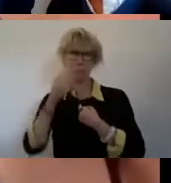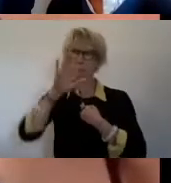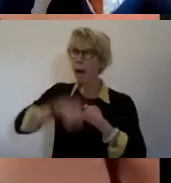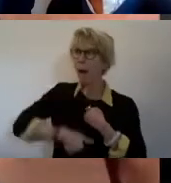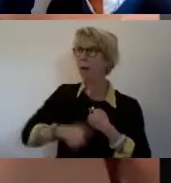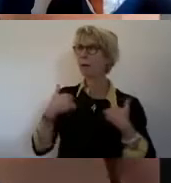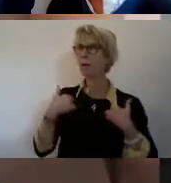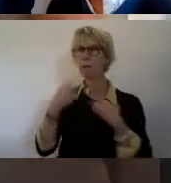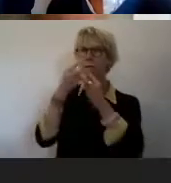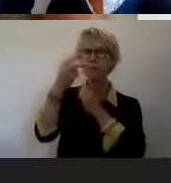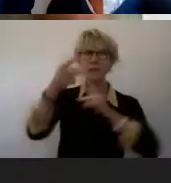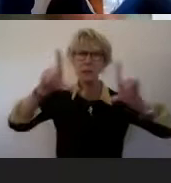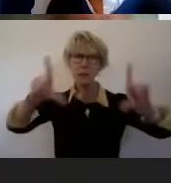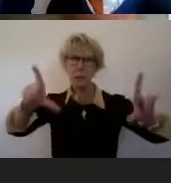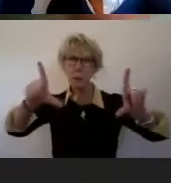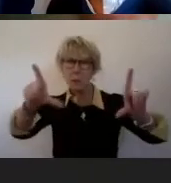face à un écran.